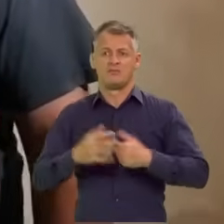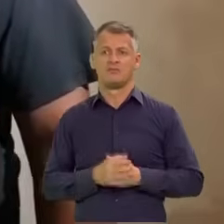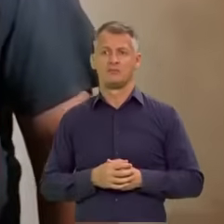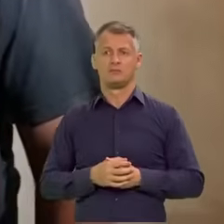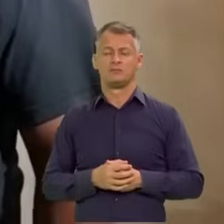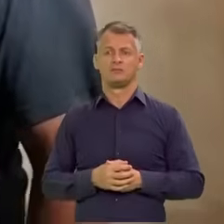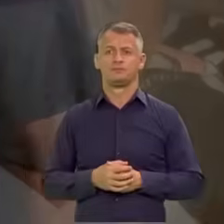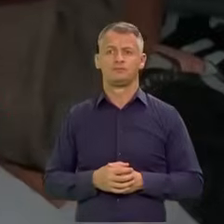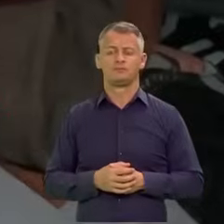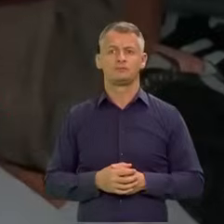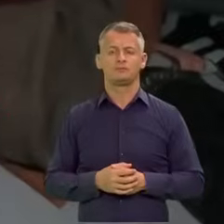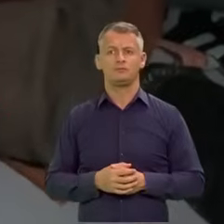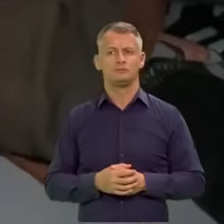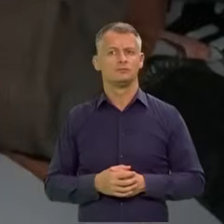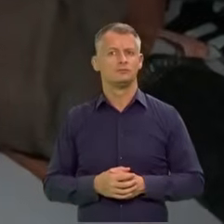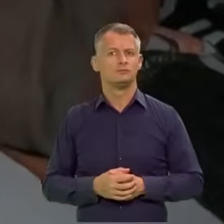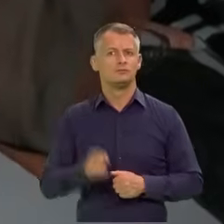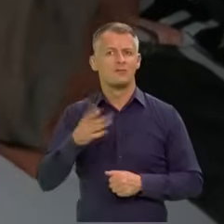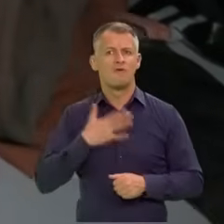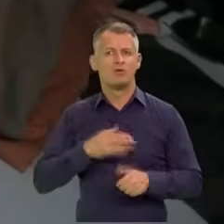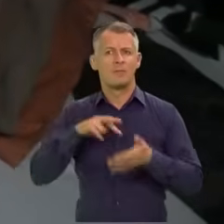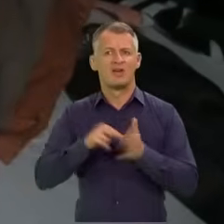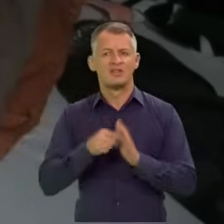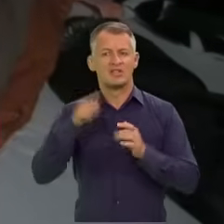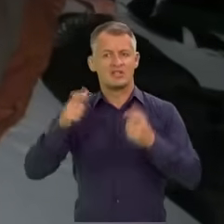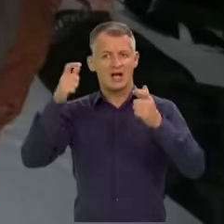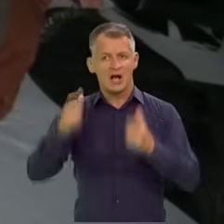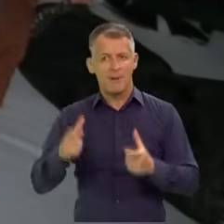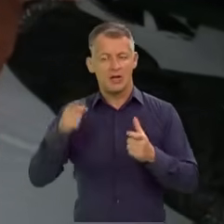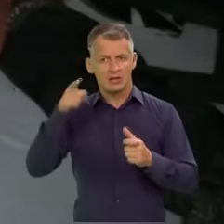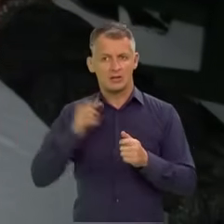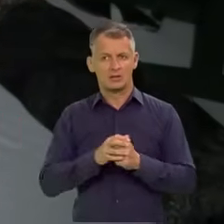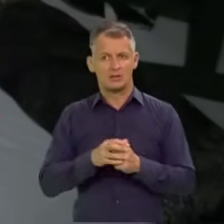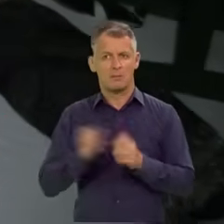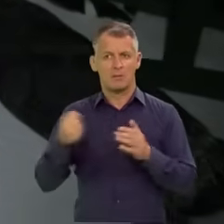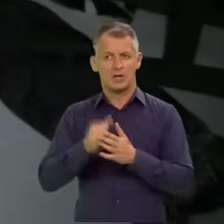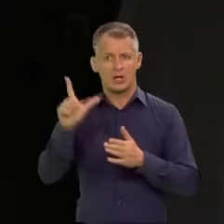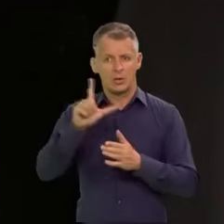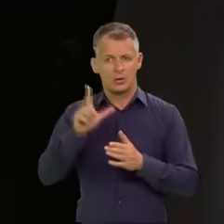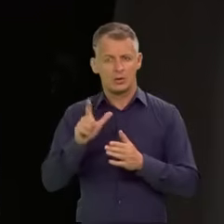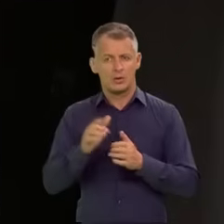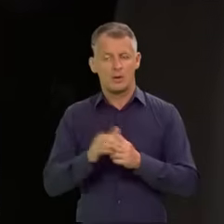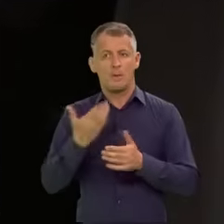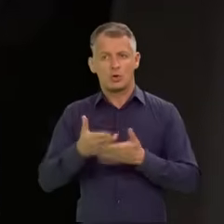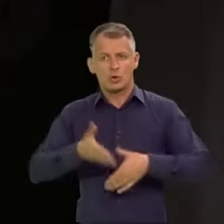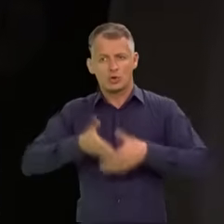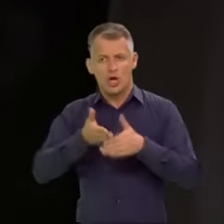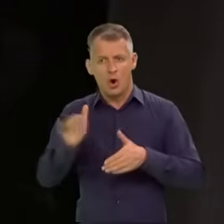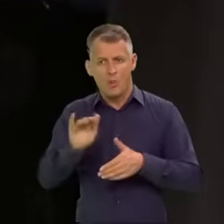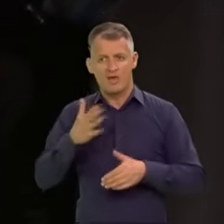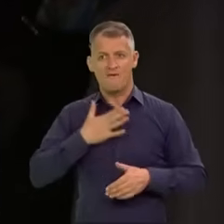de centimetri, am avut-o. Vreau să pregătesc această cameră și această cameră de aici până luni, pentru că să-mi adun copiii, ca de